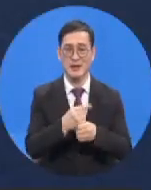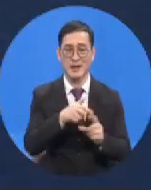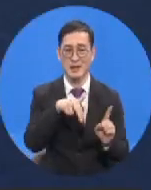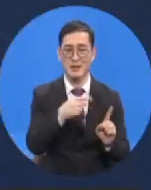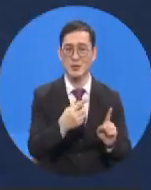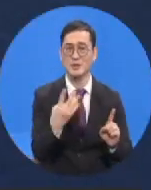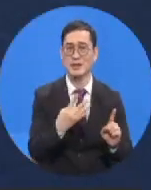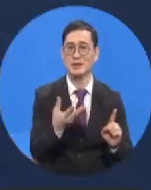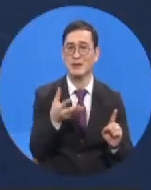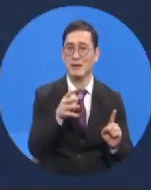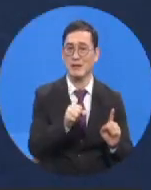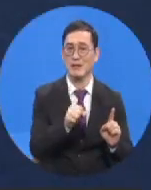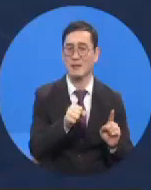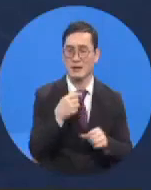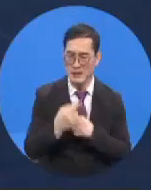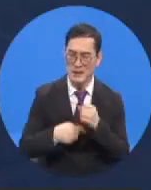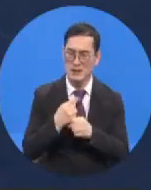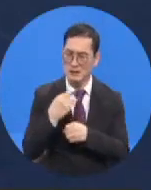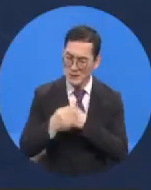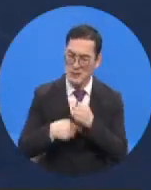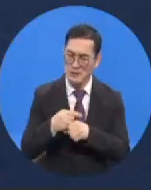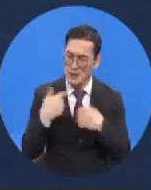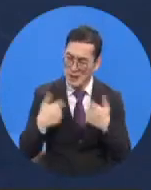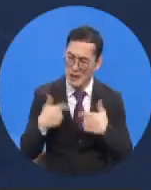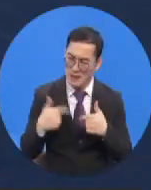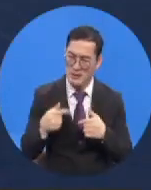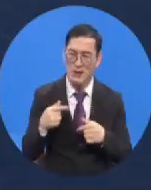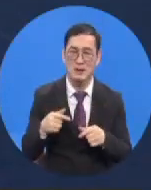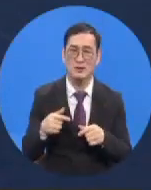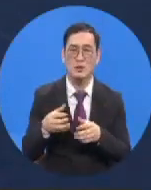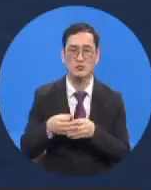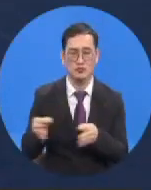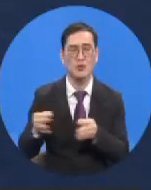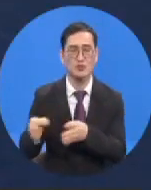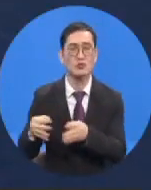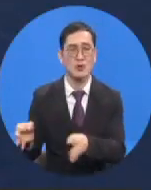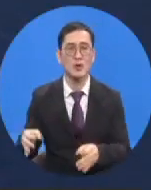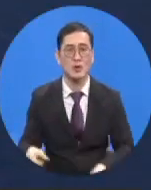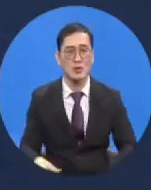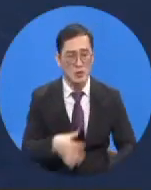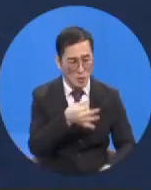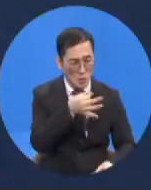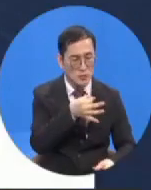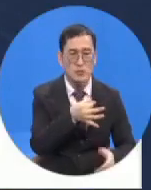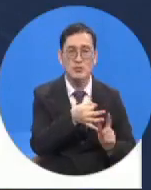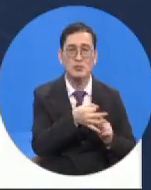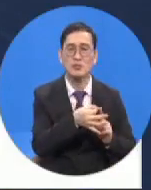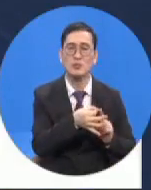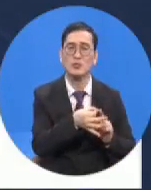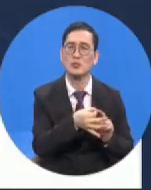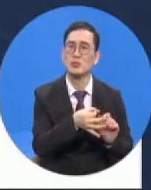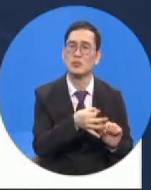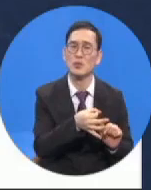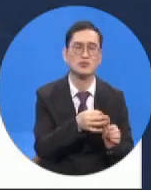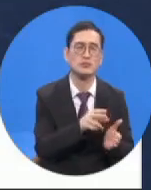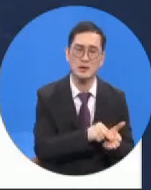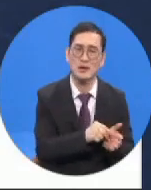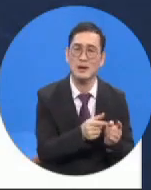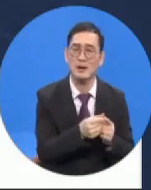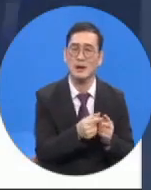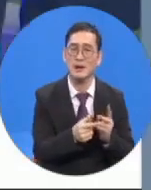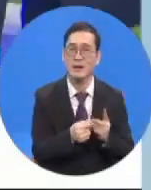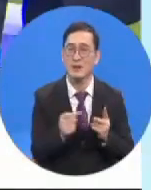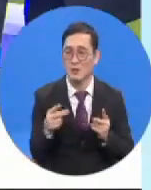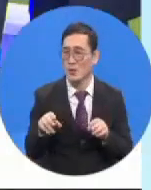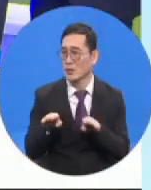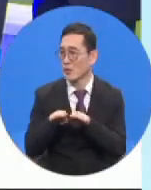말이에요. 이것도 매년 줘야 될 거잖아요. 고졸자가 해마다 나오니까. 첫 번째 재원의 문제가 있는 거고 두 번째 형평의 문제가 있습니다.